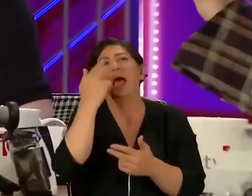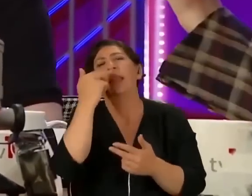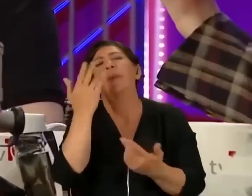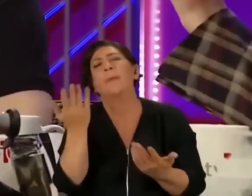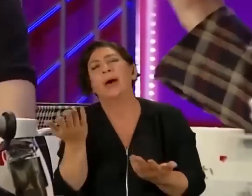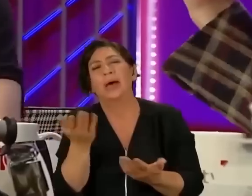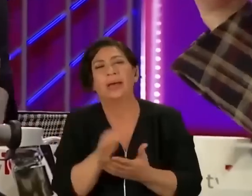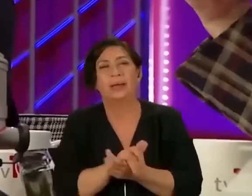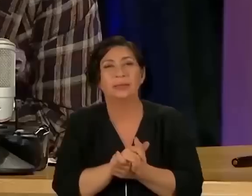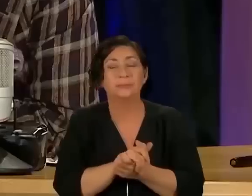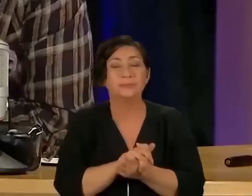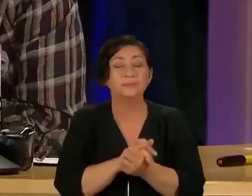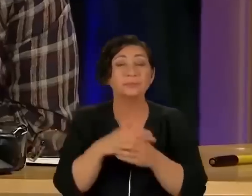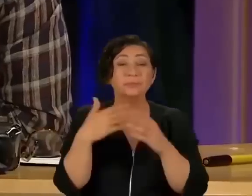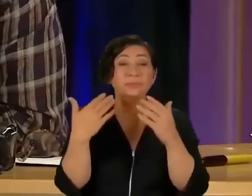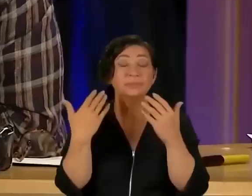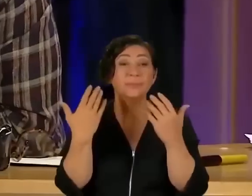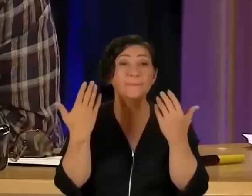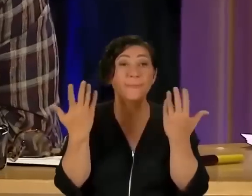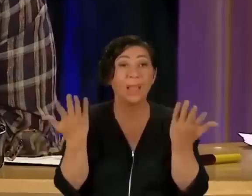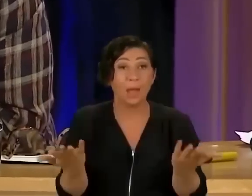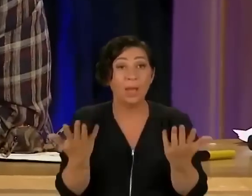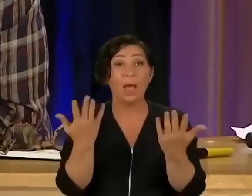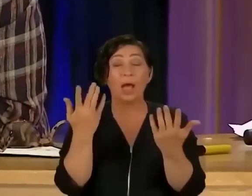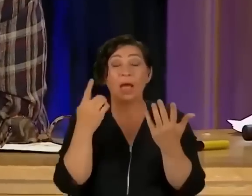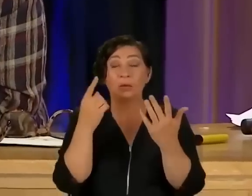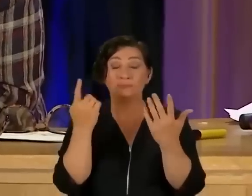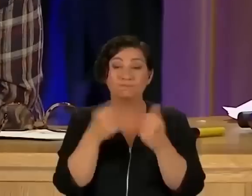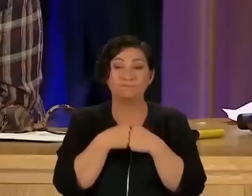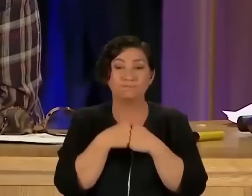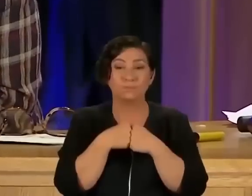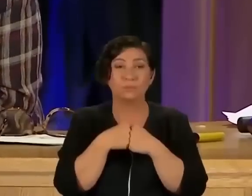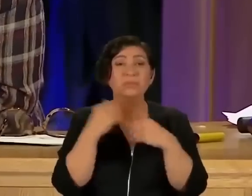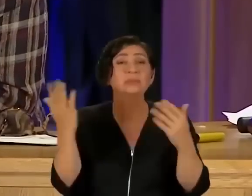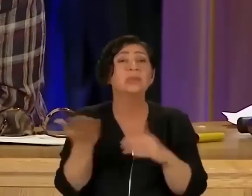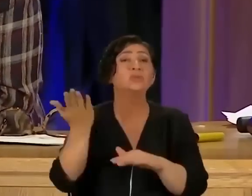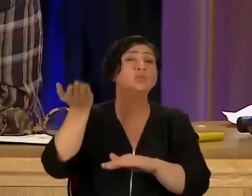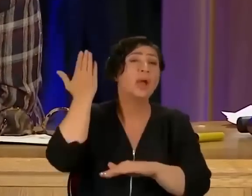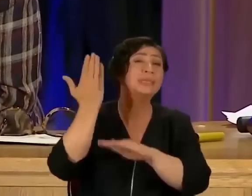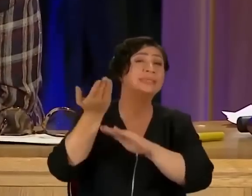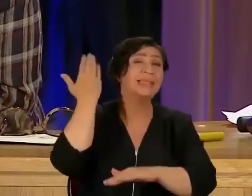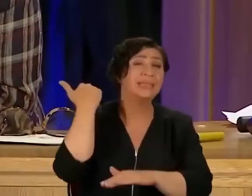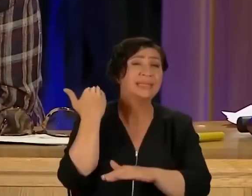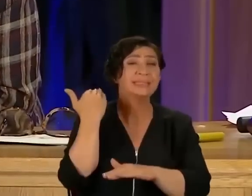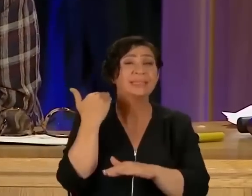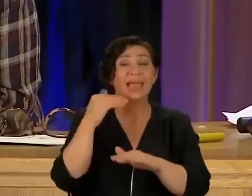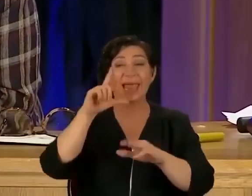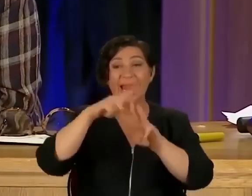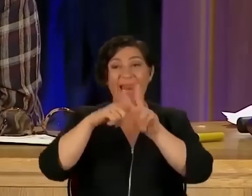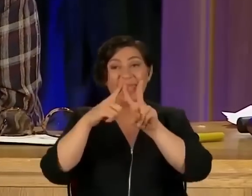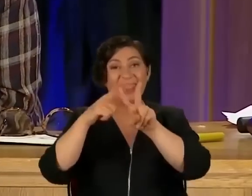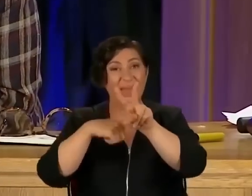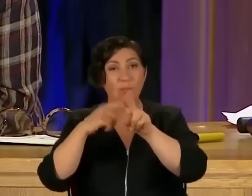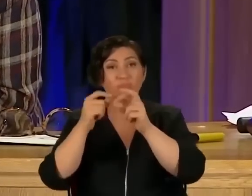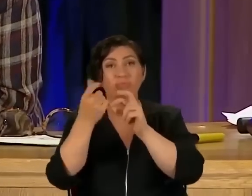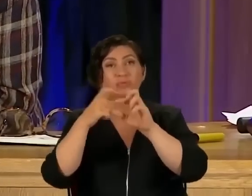da. Ama bir tür bu işin mesela ta çok eskilerden Lenny Bruce'u